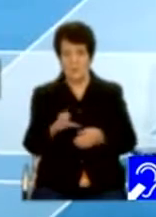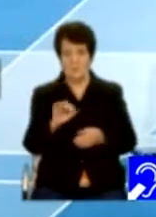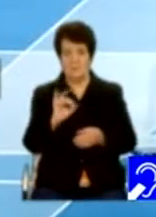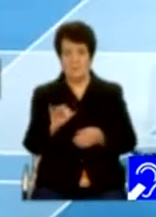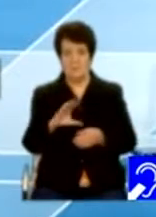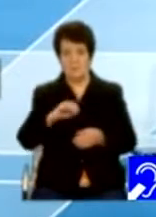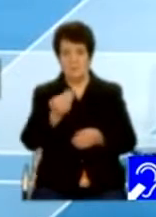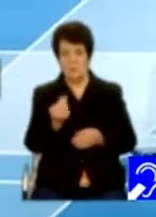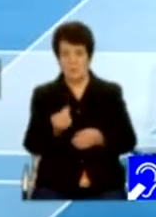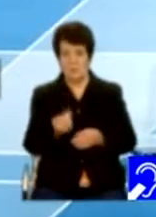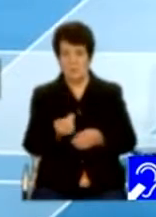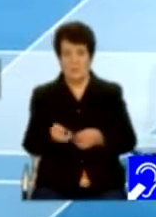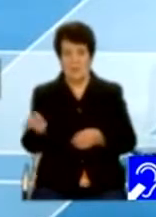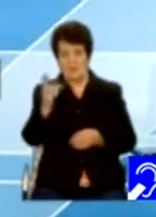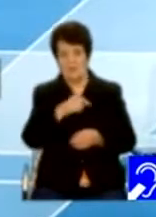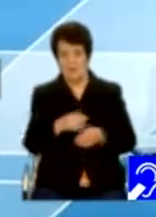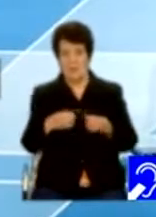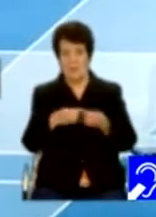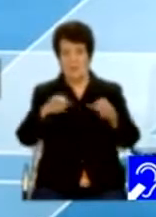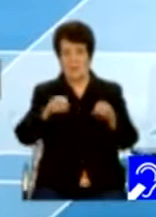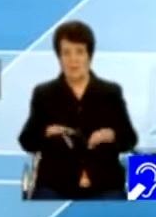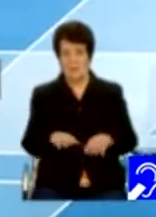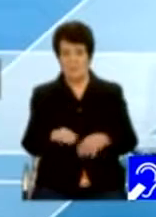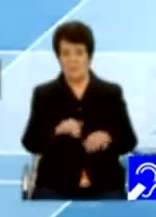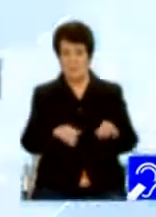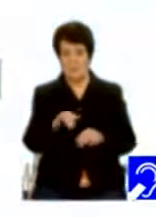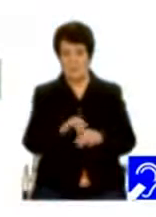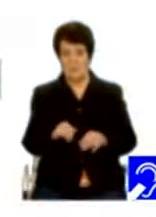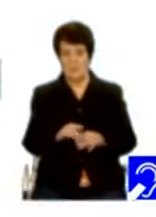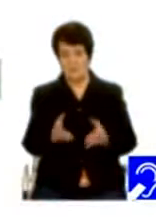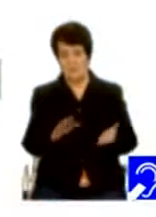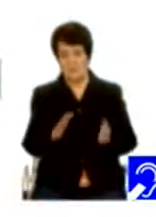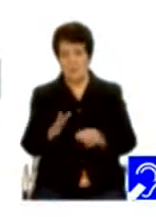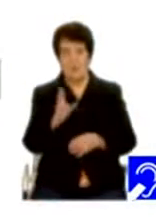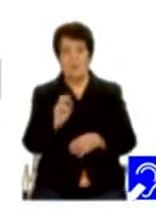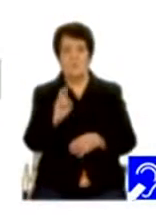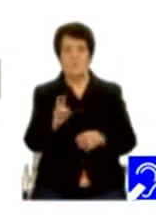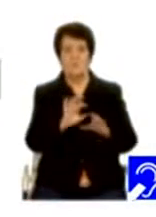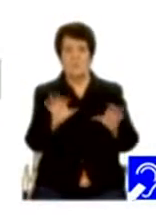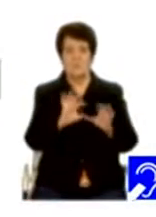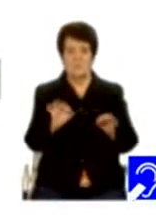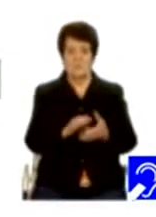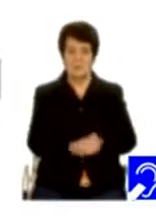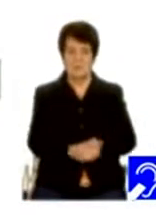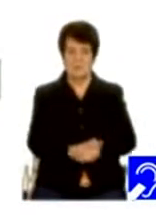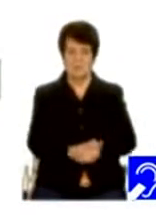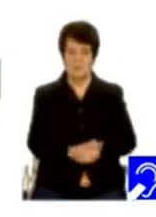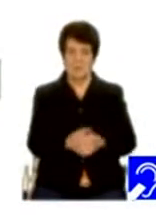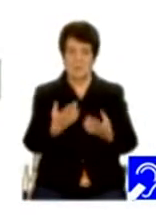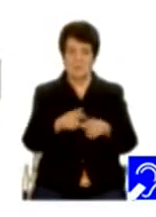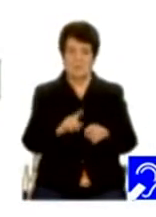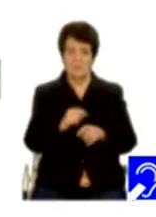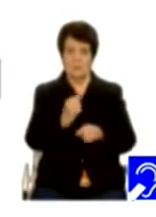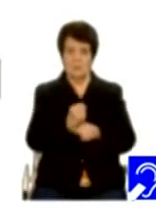Comuniștilor Socialiștilor. Celelalte partide, deci inclusiv noastră, sunteți undeva sub pragul electoral. Cum vă explicați acest